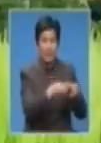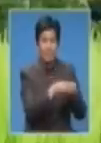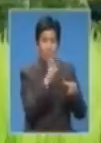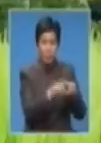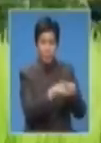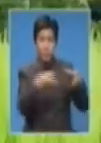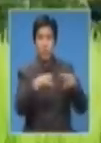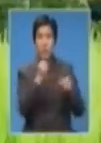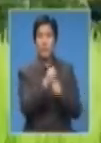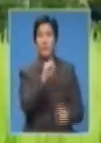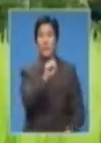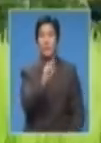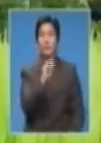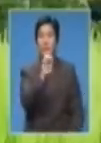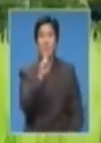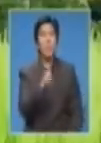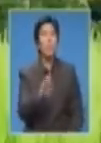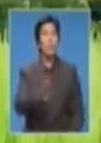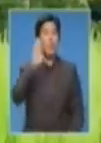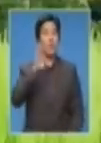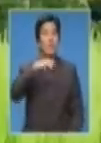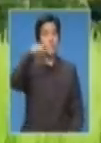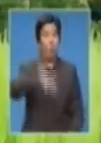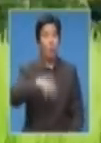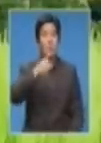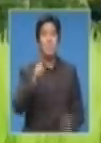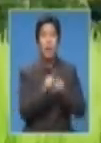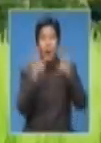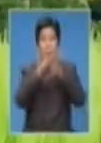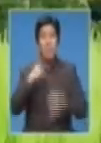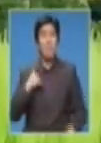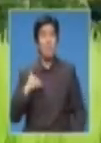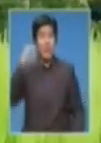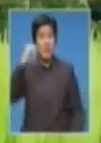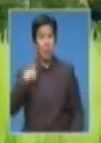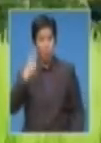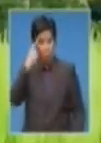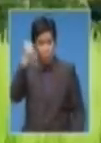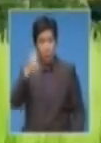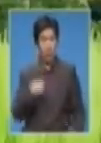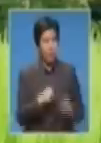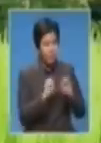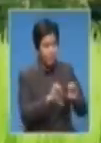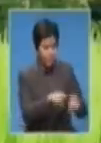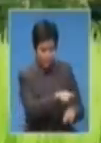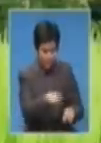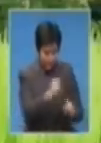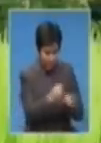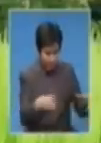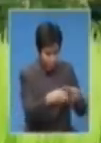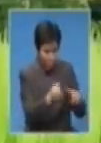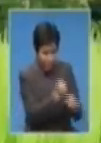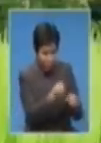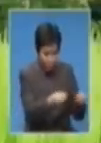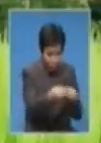ริษัทขึ้นมาก็ได้ไอ้วันนี้ก็เป็นเรื่องของการพี่จูงน้องนะเพื่อนเดินไปกับเพื่อนไปหามาที่ครับสร้างกลไกเหล่